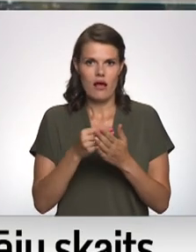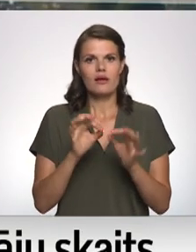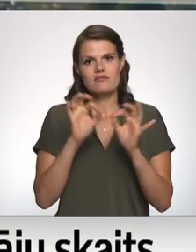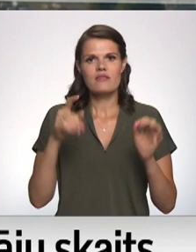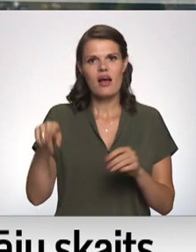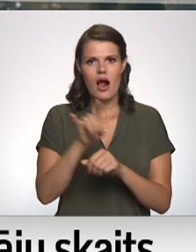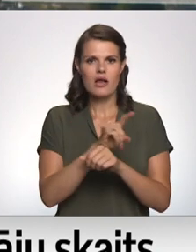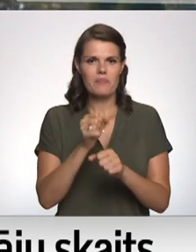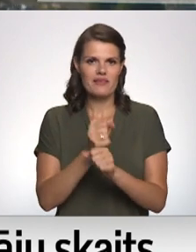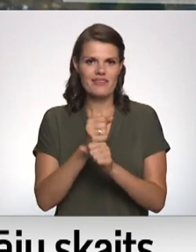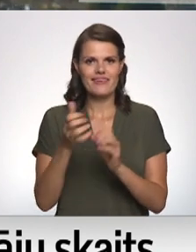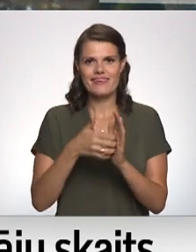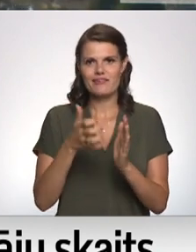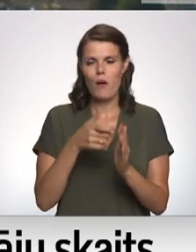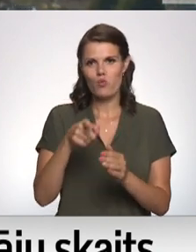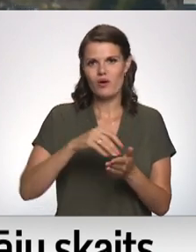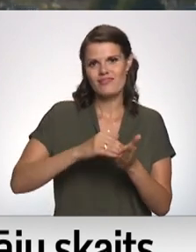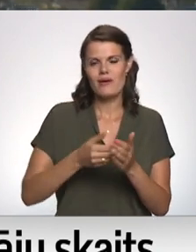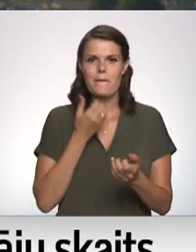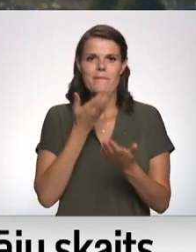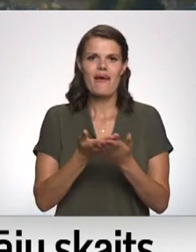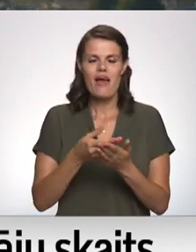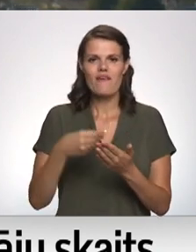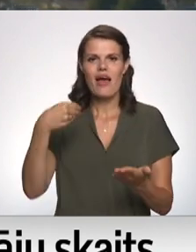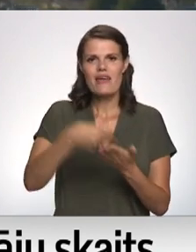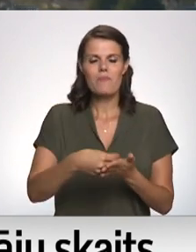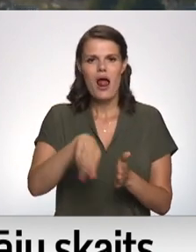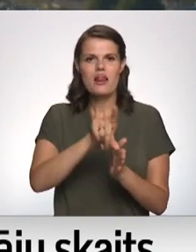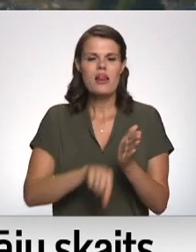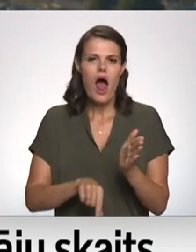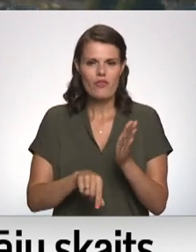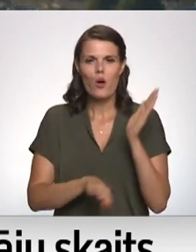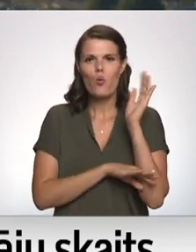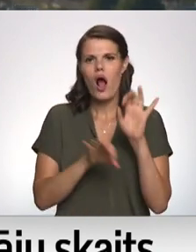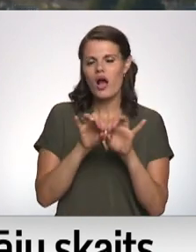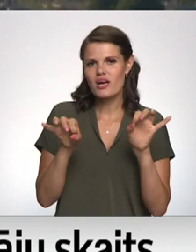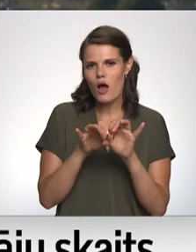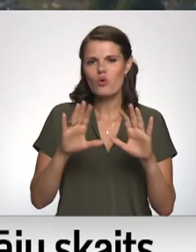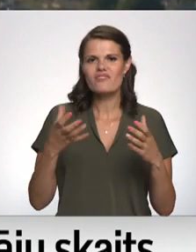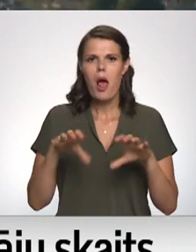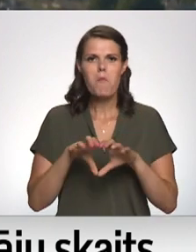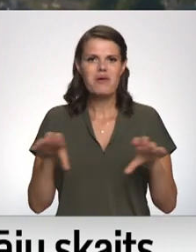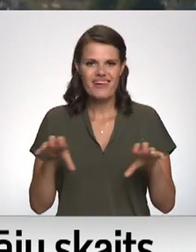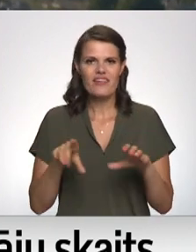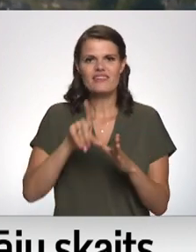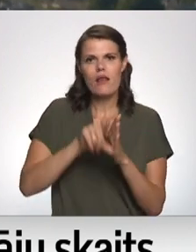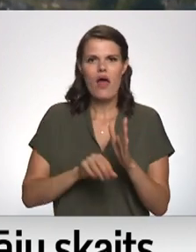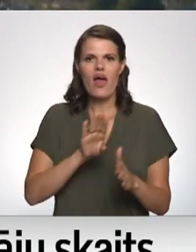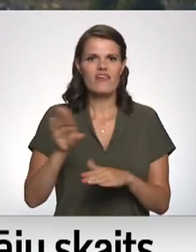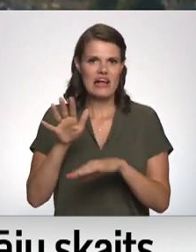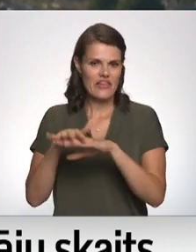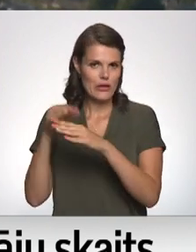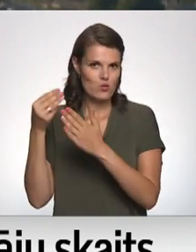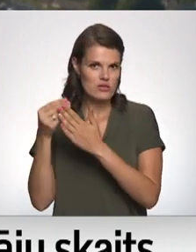kuri izmanto situāciju savā labā un piedāvā iegādāties kokskaidu granulas vai briketes par zemāku cenu nekā tirgū.